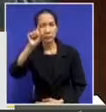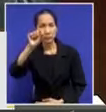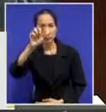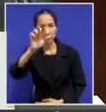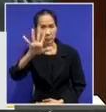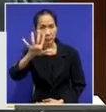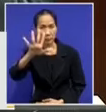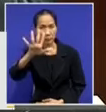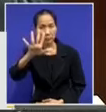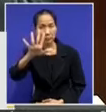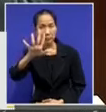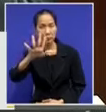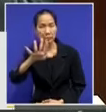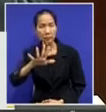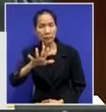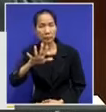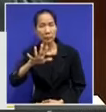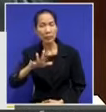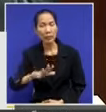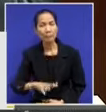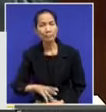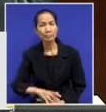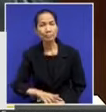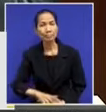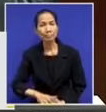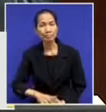625นายสิงหพลดีนาง